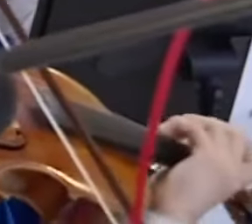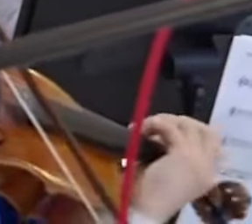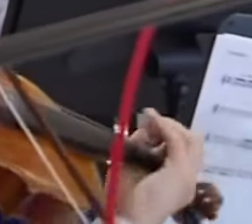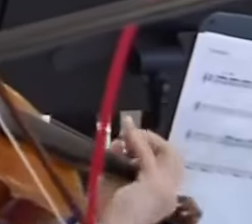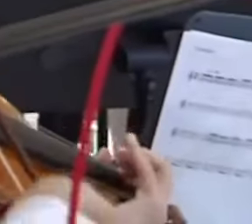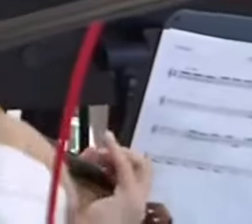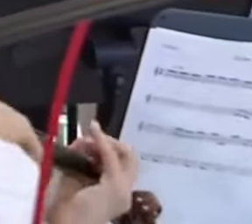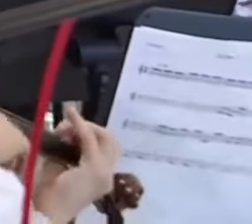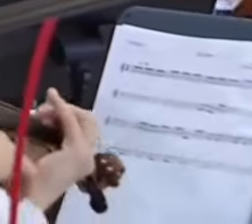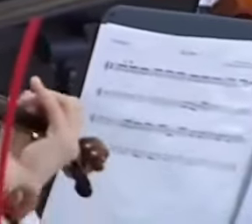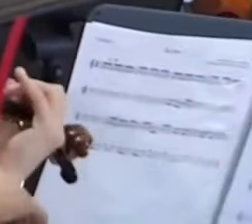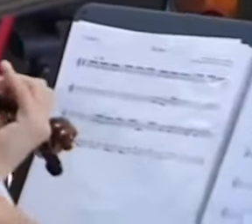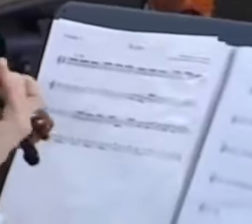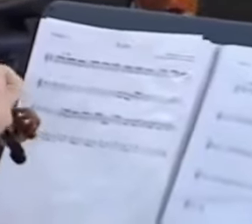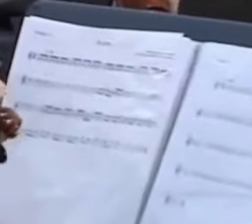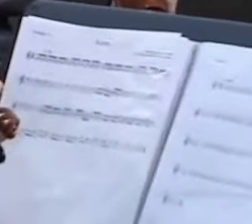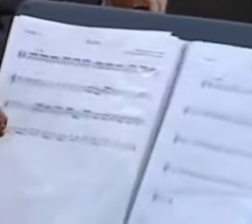Deus